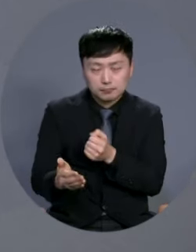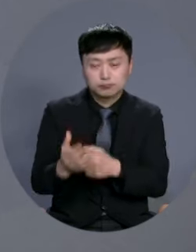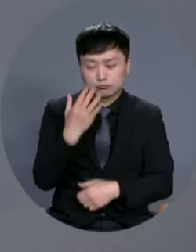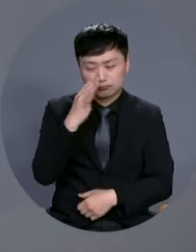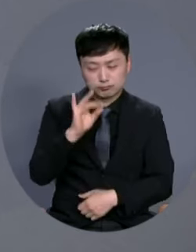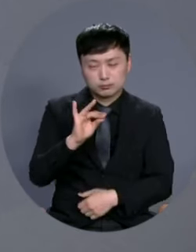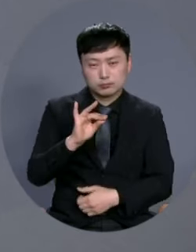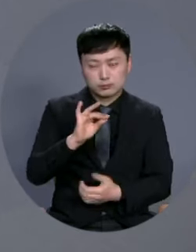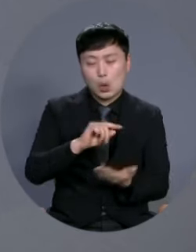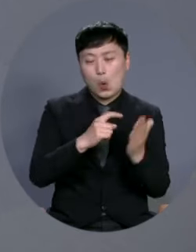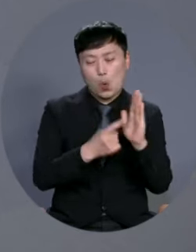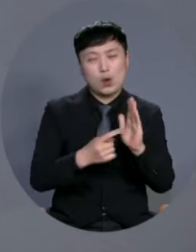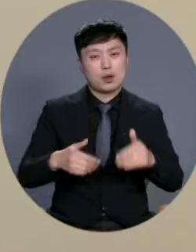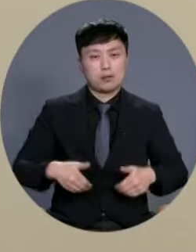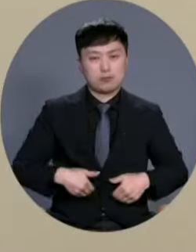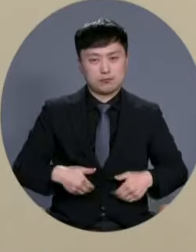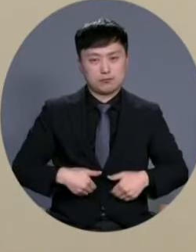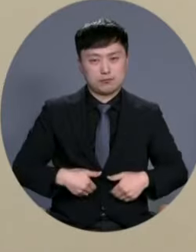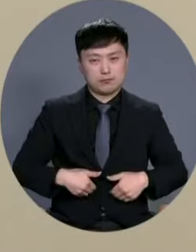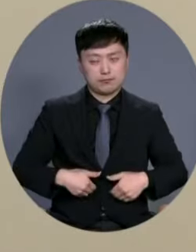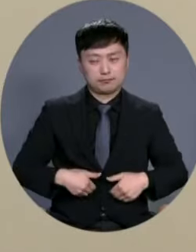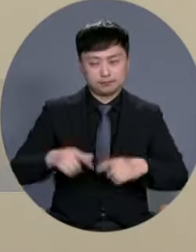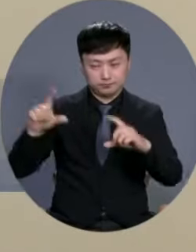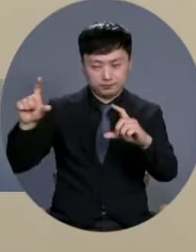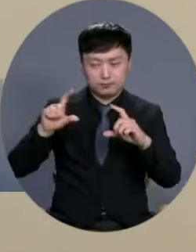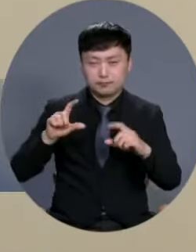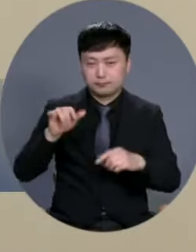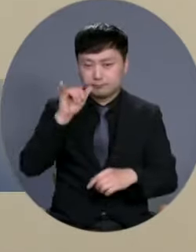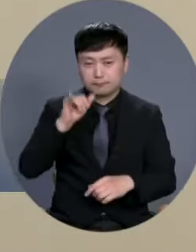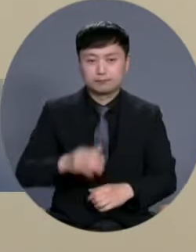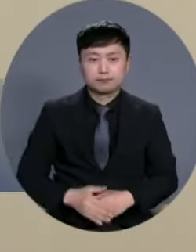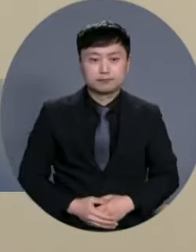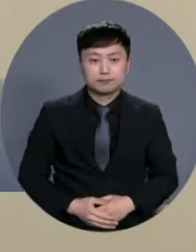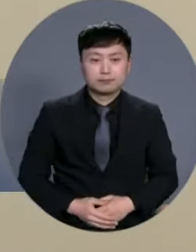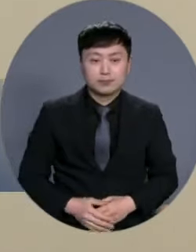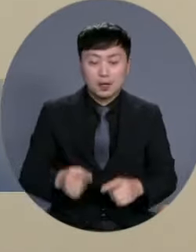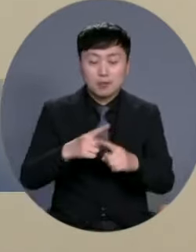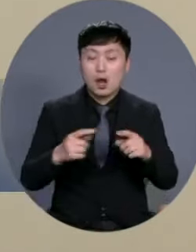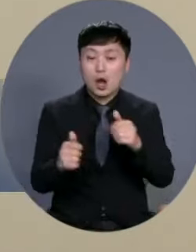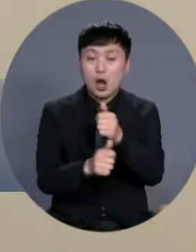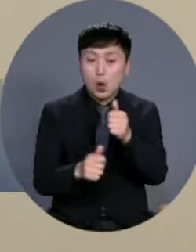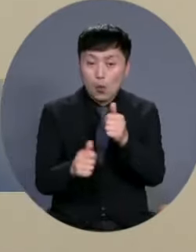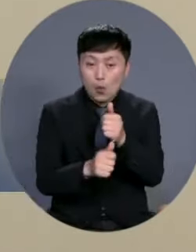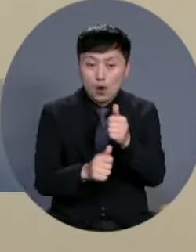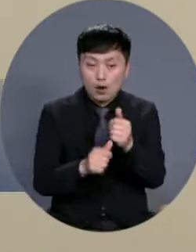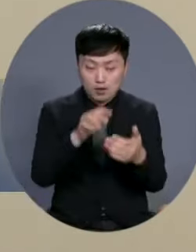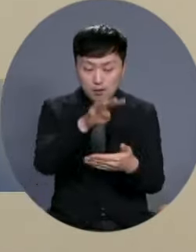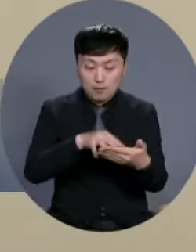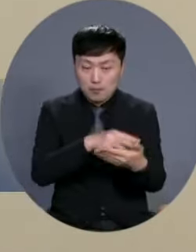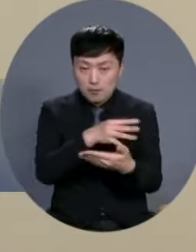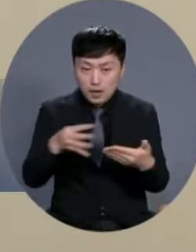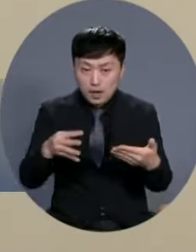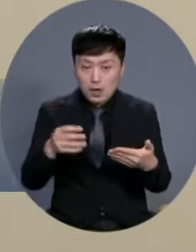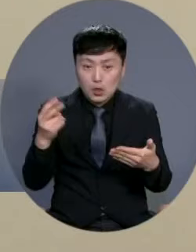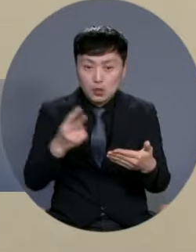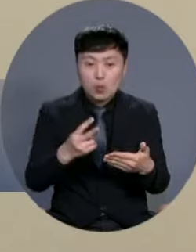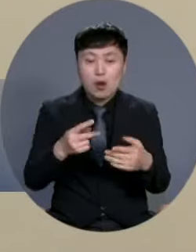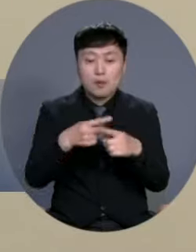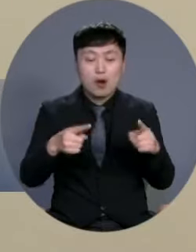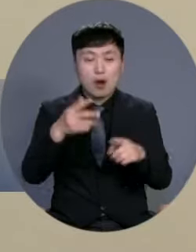공개하는 정보라고 덧붙였습니다. 평가의 명단하고 평가 결과 같은 경우에는 이제 그